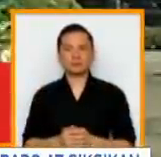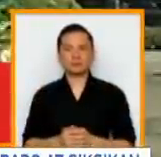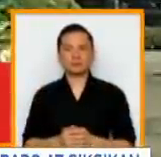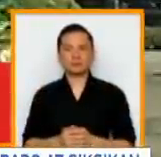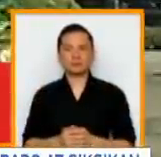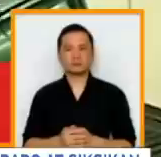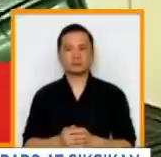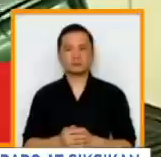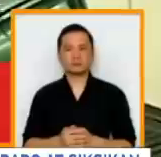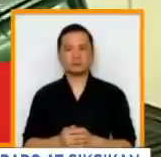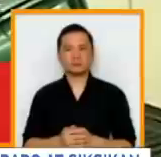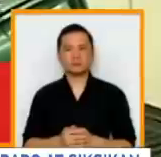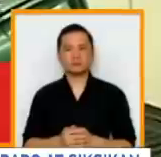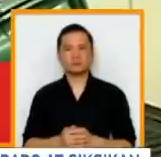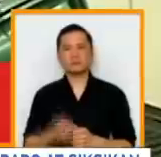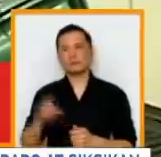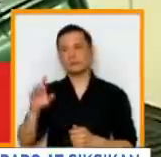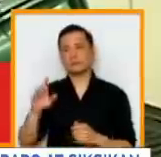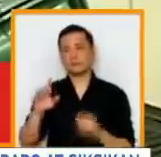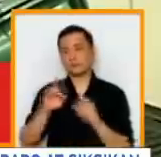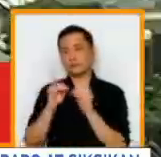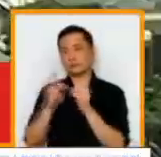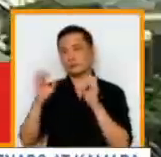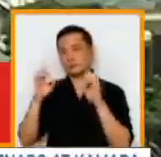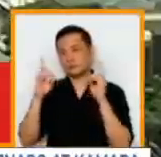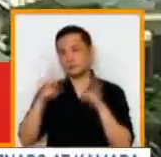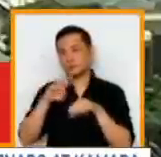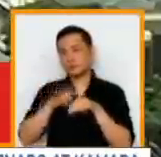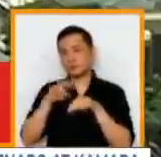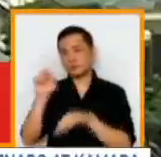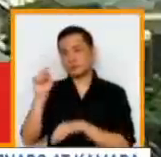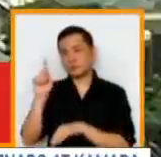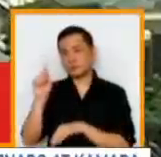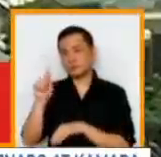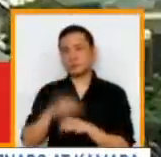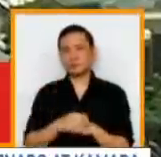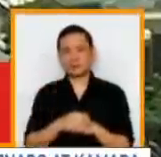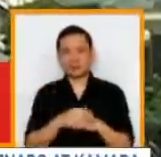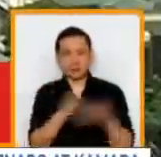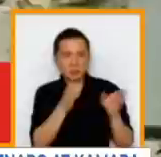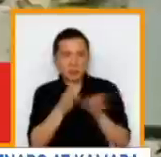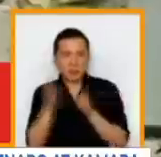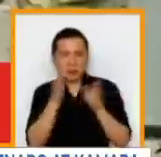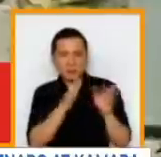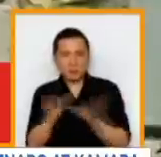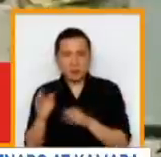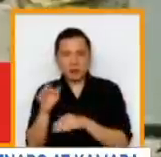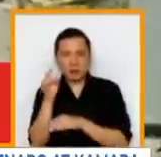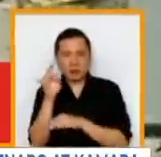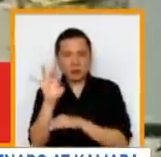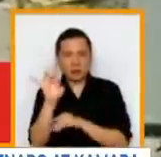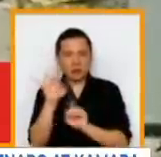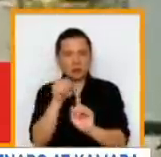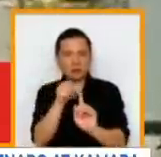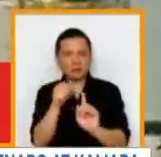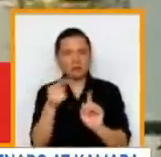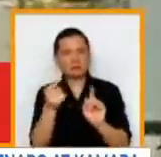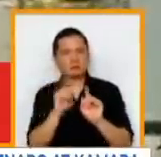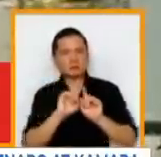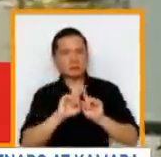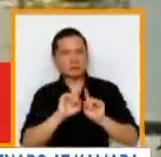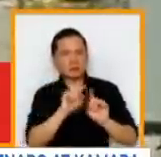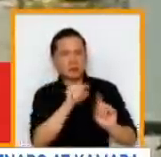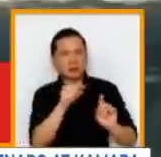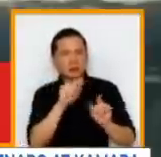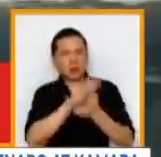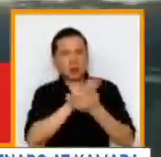Inihahanda na ng Department of Education Region 11 ang 18 paaralan sa rehiyon para sa pilot testing ng limited face-to-face